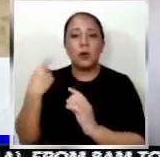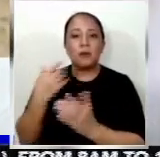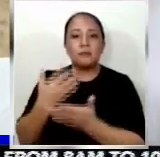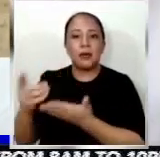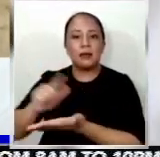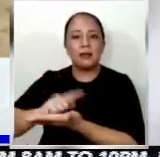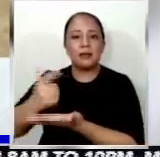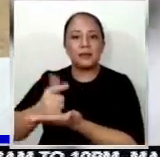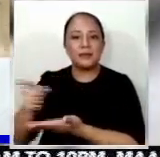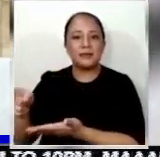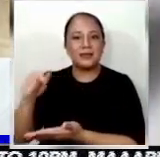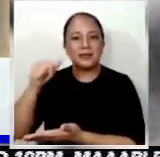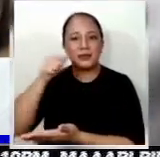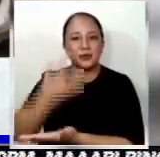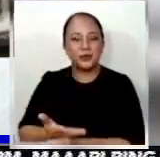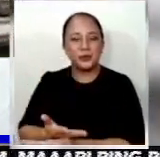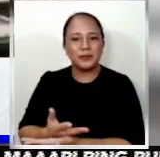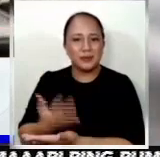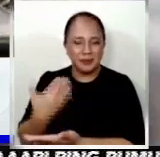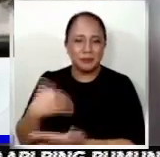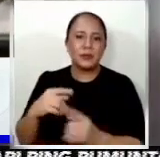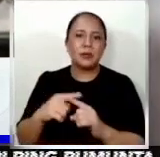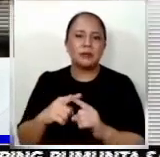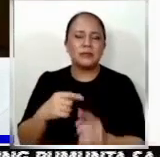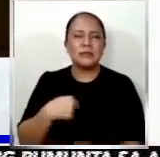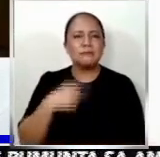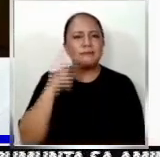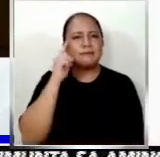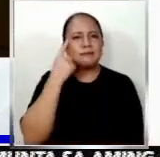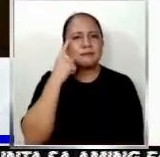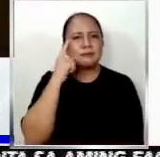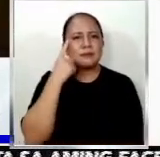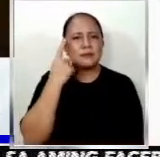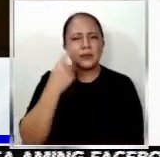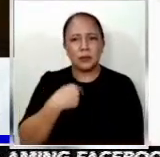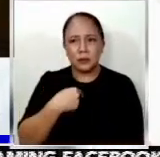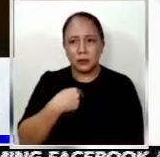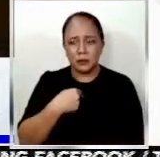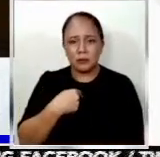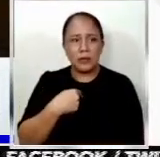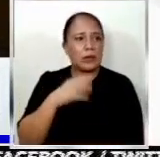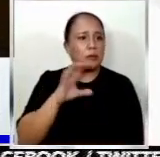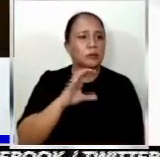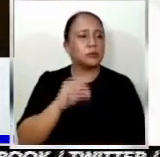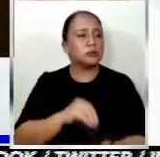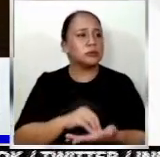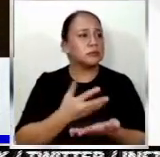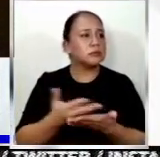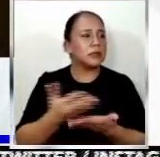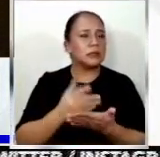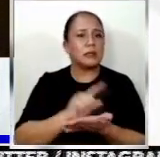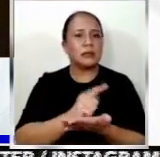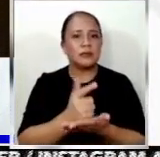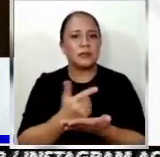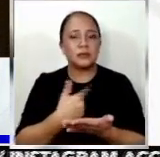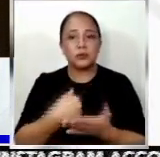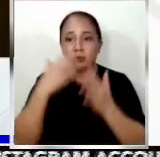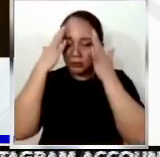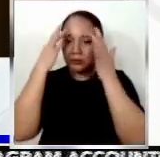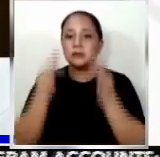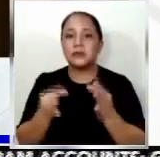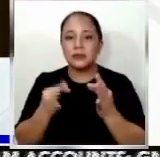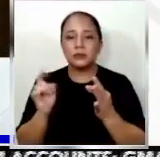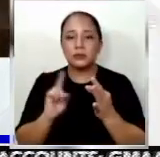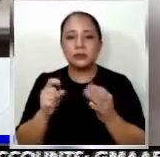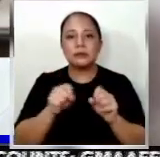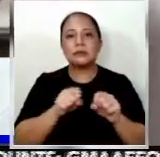Sen. Wala talaga akong maisip na utangan na pambili ng laptop. Kaya nag-decide ako, ibenta ko na